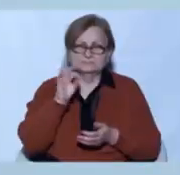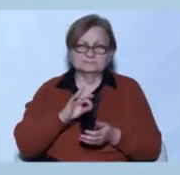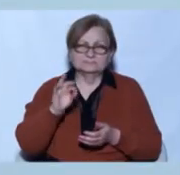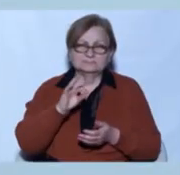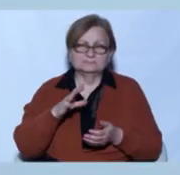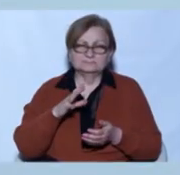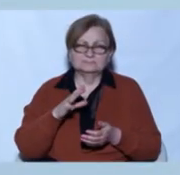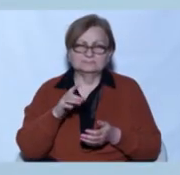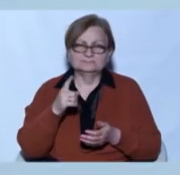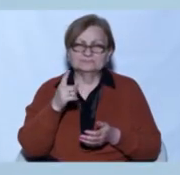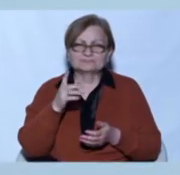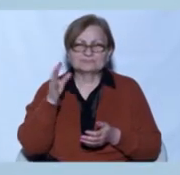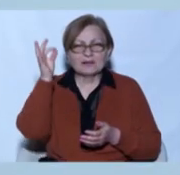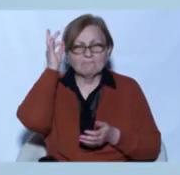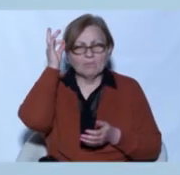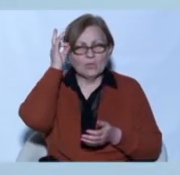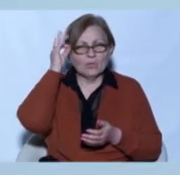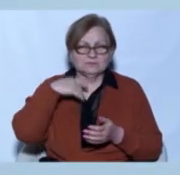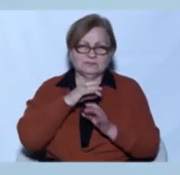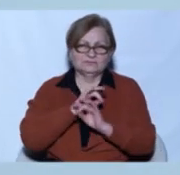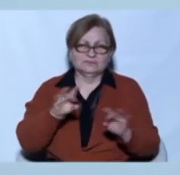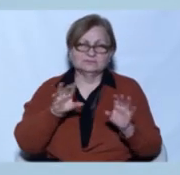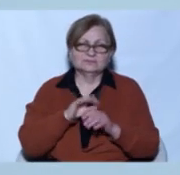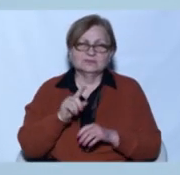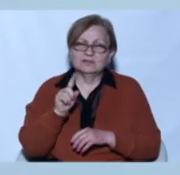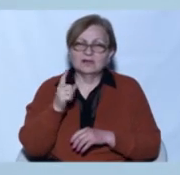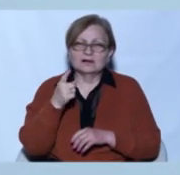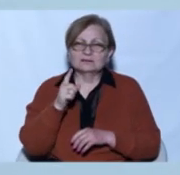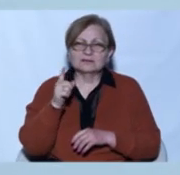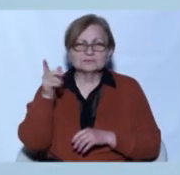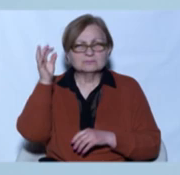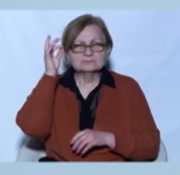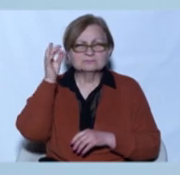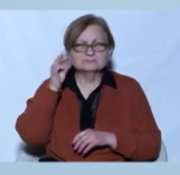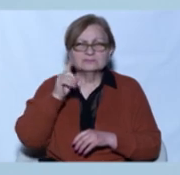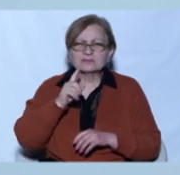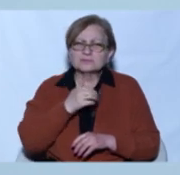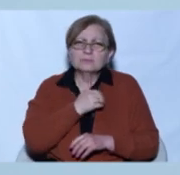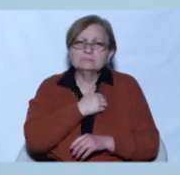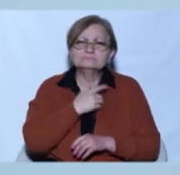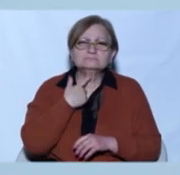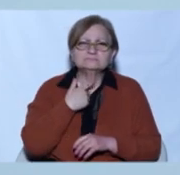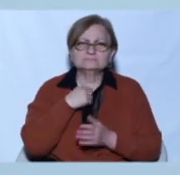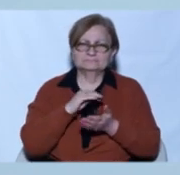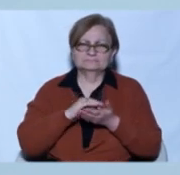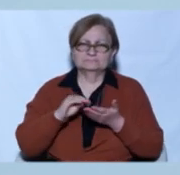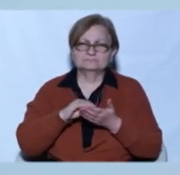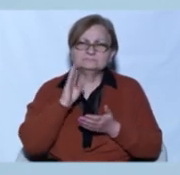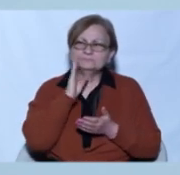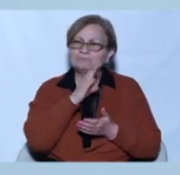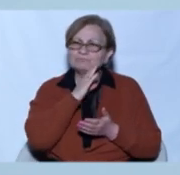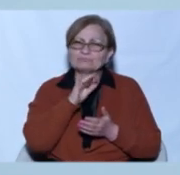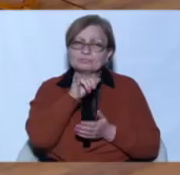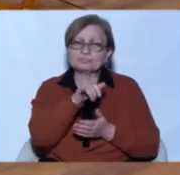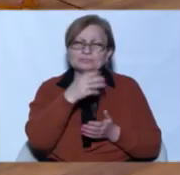შესანიშნავი ქართველი მწერლის ერთი მოგონება წაგიკითხეთ. რატომ გაუჩნდა ავტორს იმის განცდა, რომ დედის